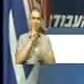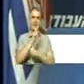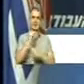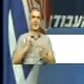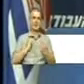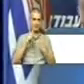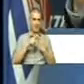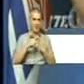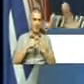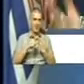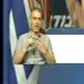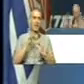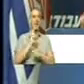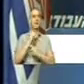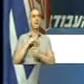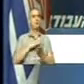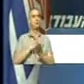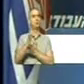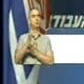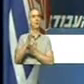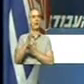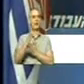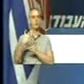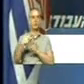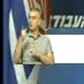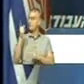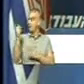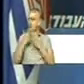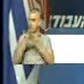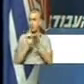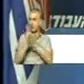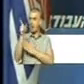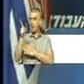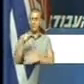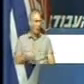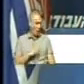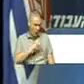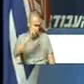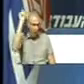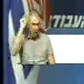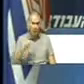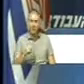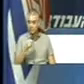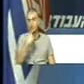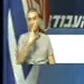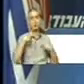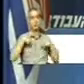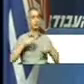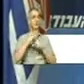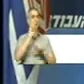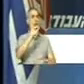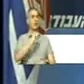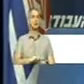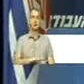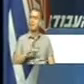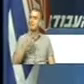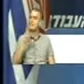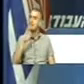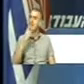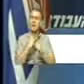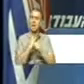הגן על המוסריות ועל תואר הנשק שלו. ואתם עזרתם להעיף אותו. רק רגע. ולא, רק שנייה. זה מה שאומר יושב-ראש המפלגה שלך. עכשיו, מה שנתניהו עשה